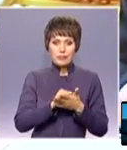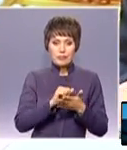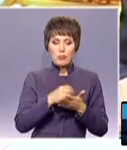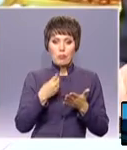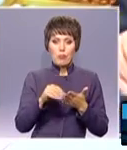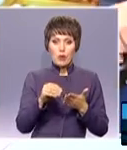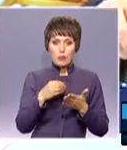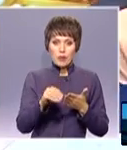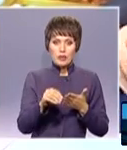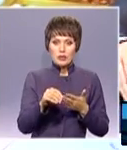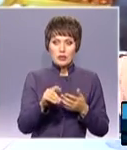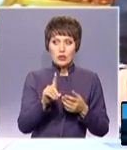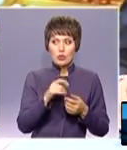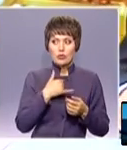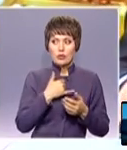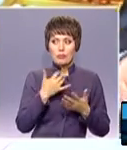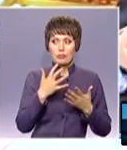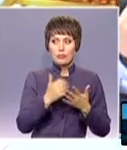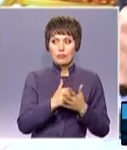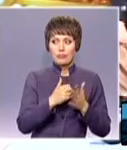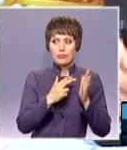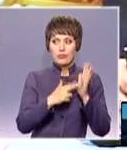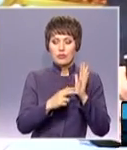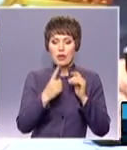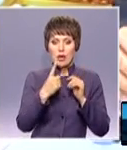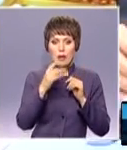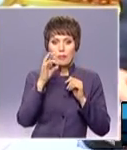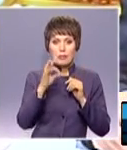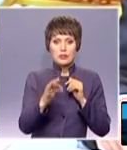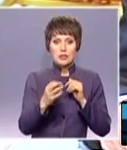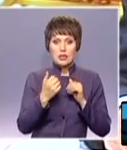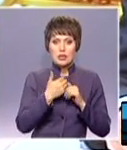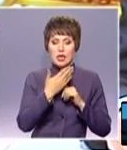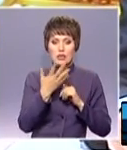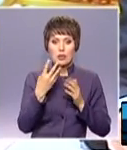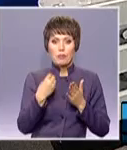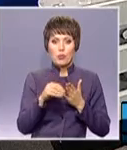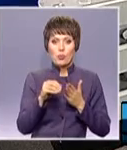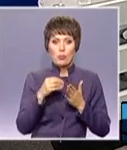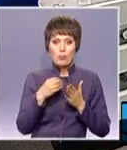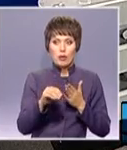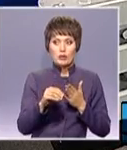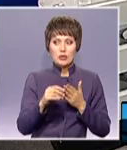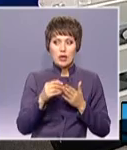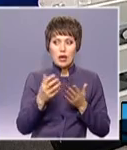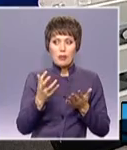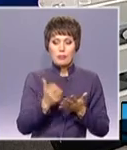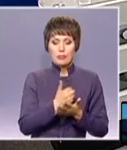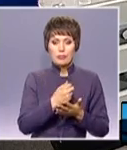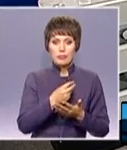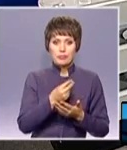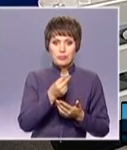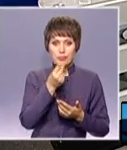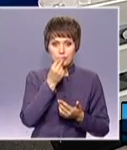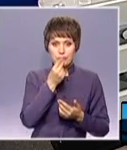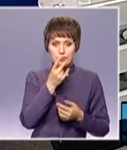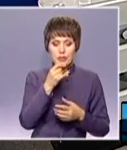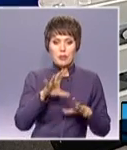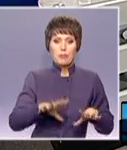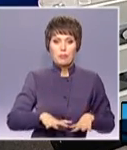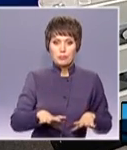покупателей. И вот что у нас получается, что 81% наших покупателей приобретают продукты на рынке.